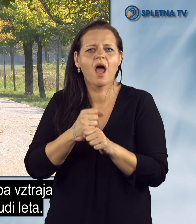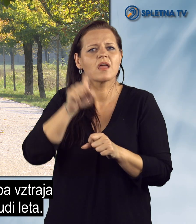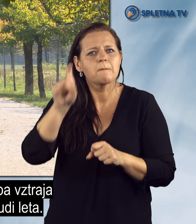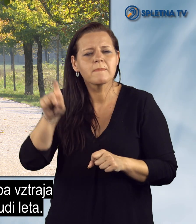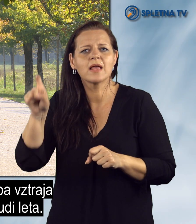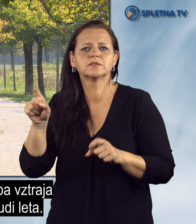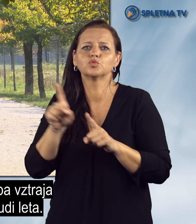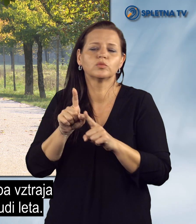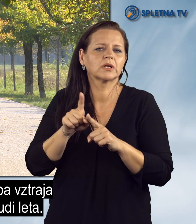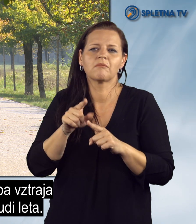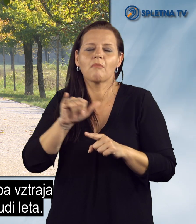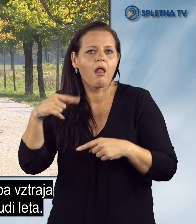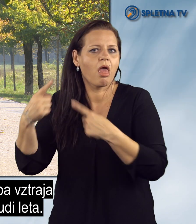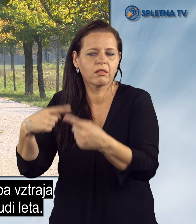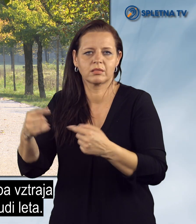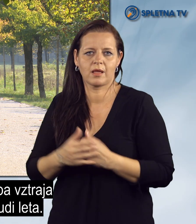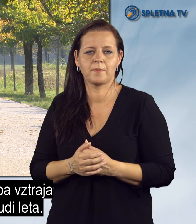leta.